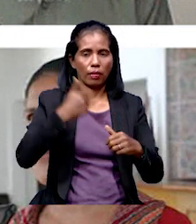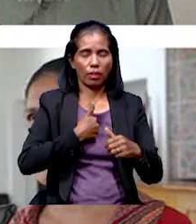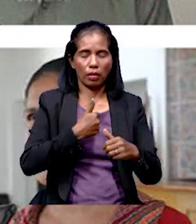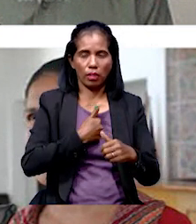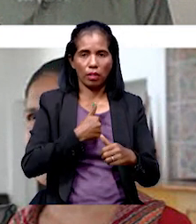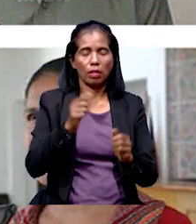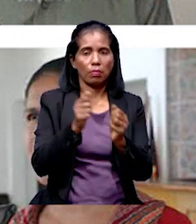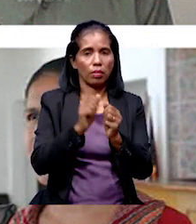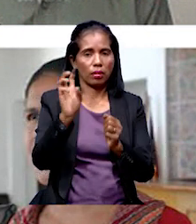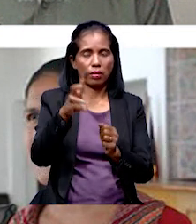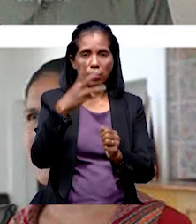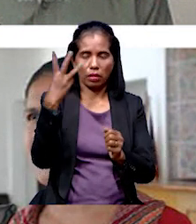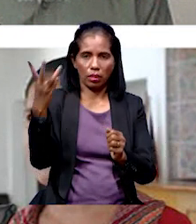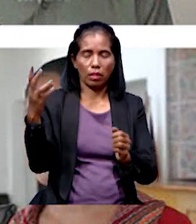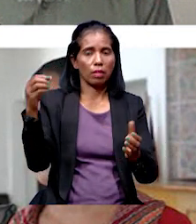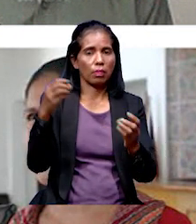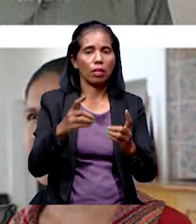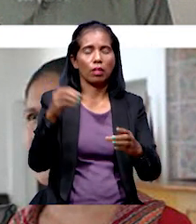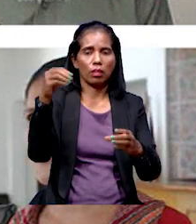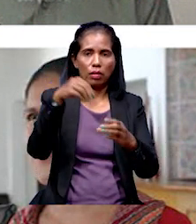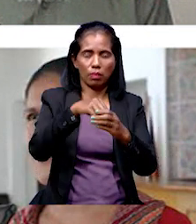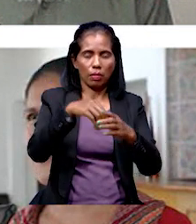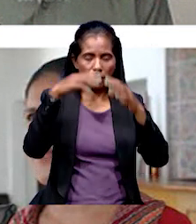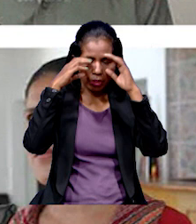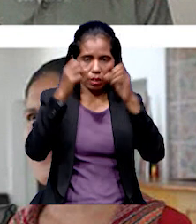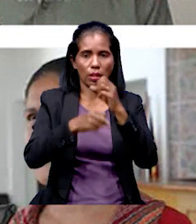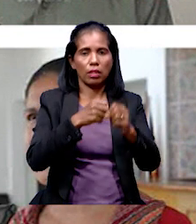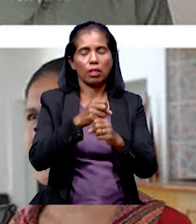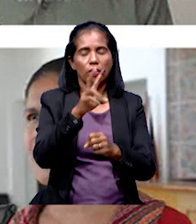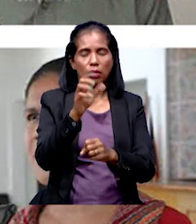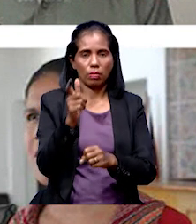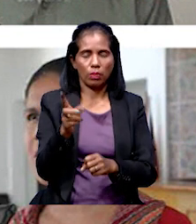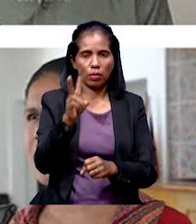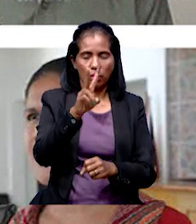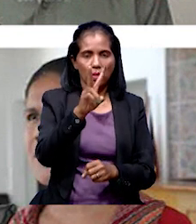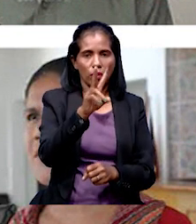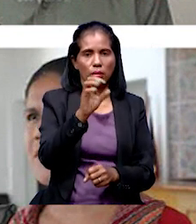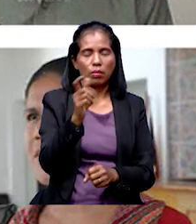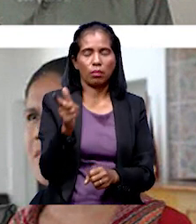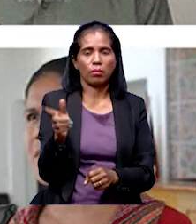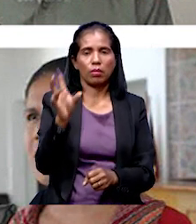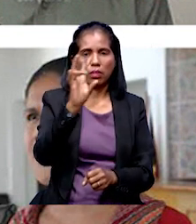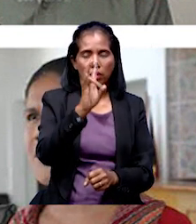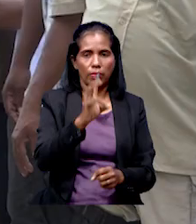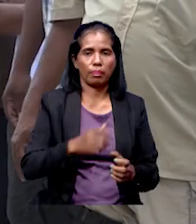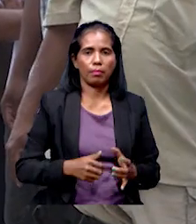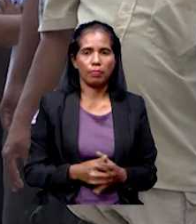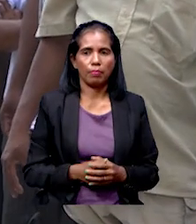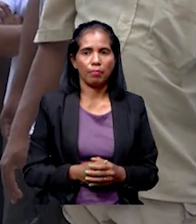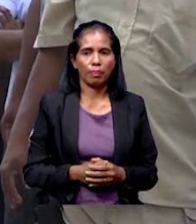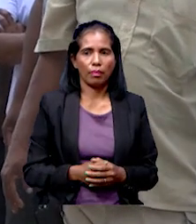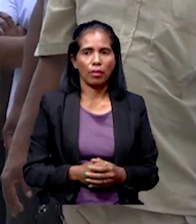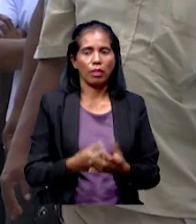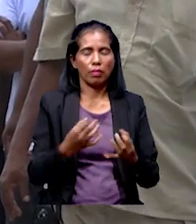mak kompete ia lesan presidensial ba periuru tina rihun rua ronlu resing rua to rihun rua ronlu resing itu. Hafoi